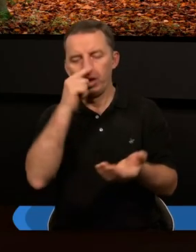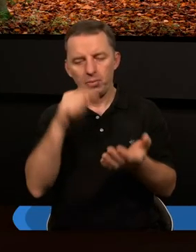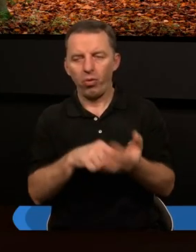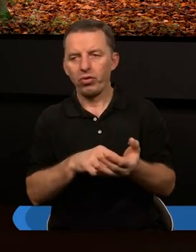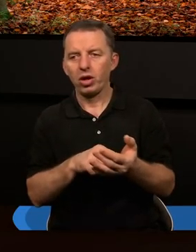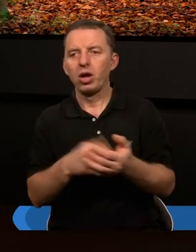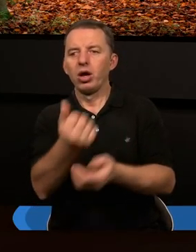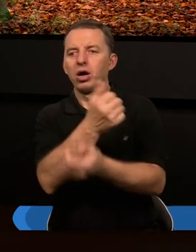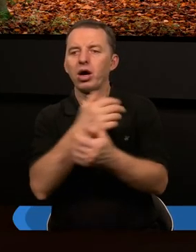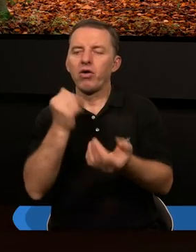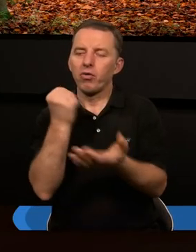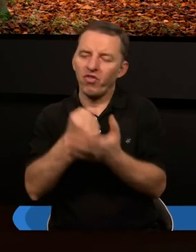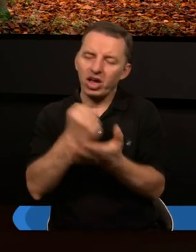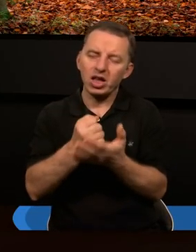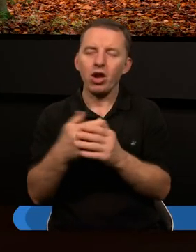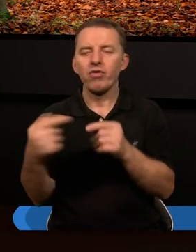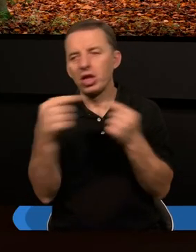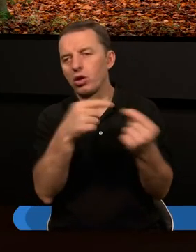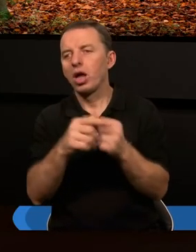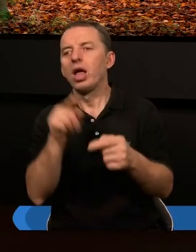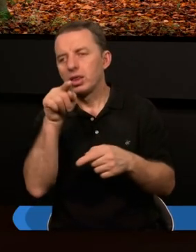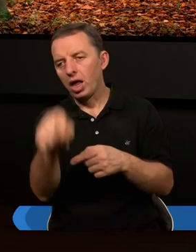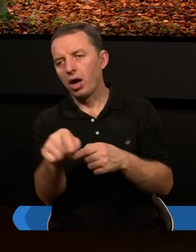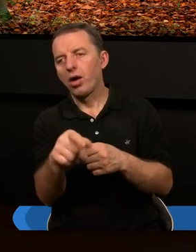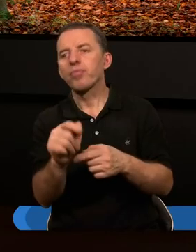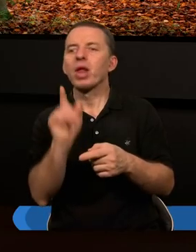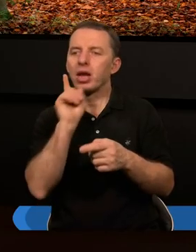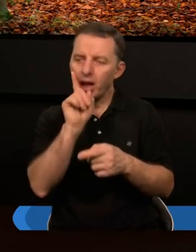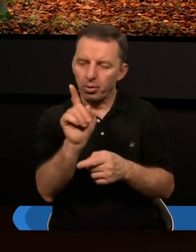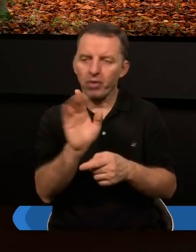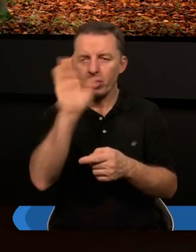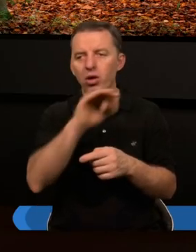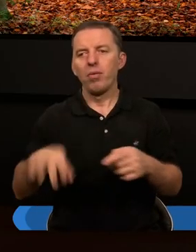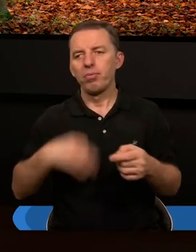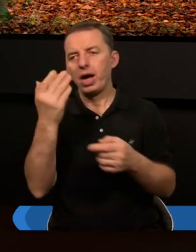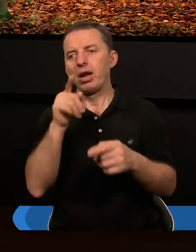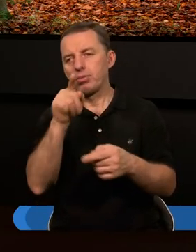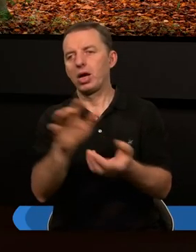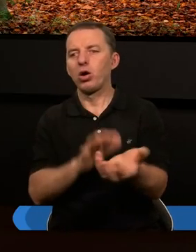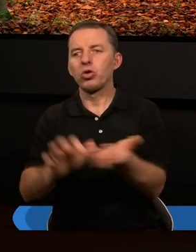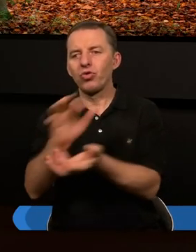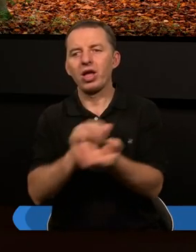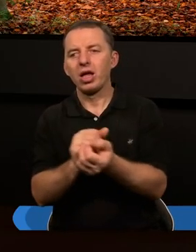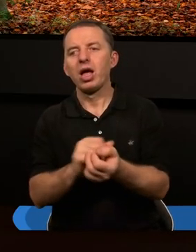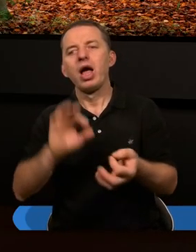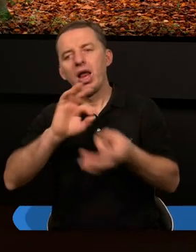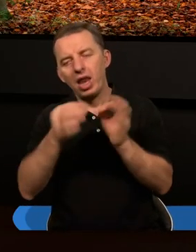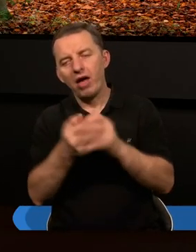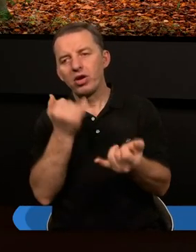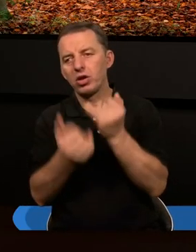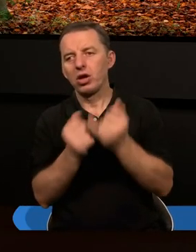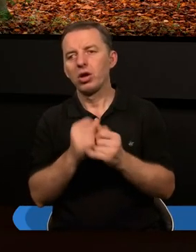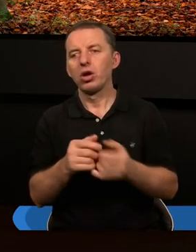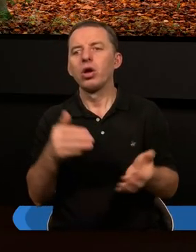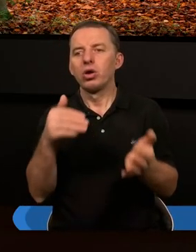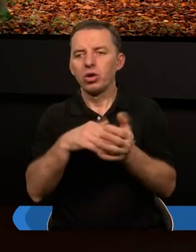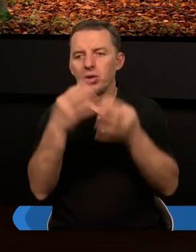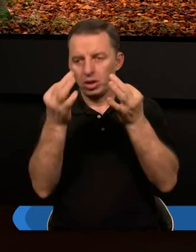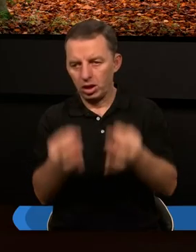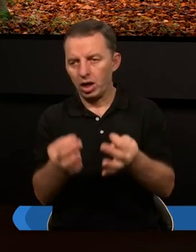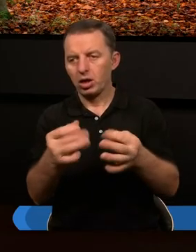powinniśmy kwestionować tego, że naprawdę Bóg jest Panem tego świata. Nawet jeżeli szatan